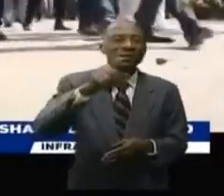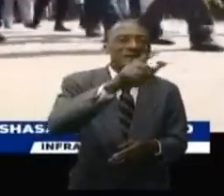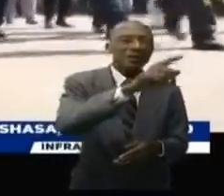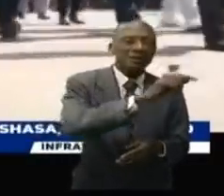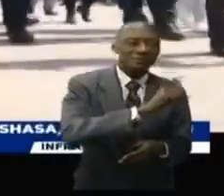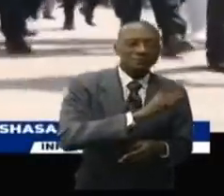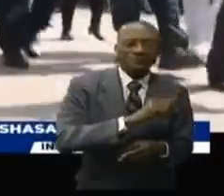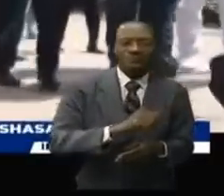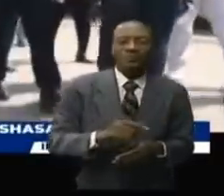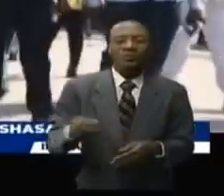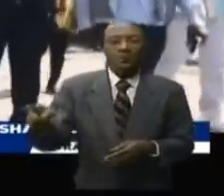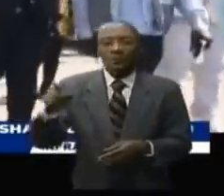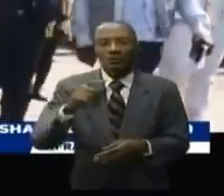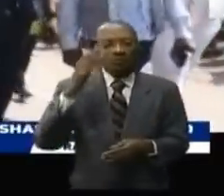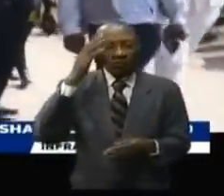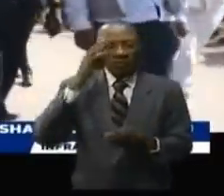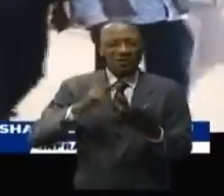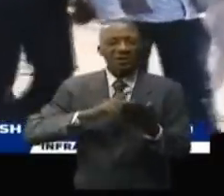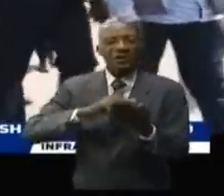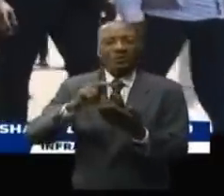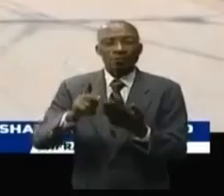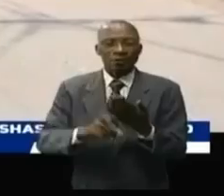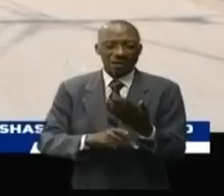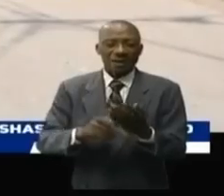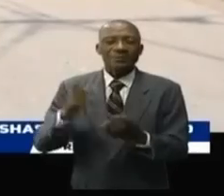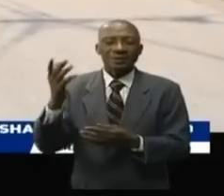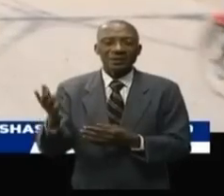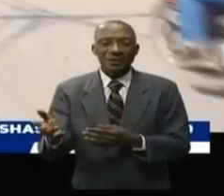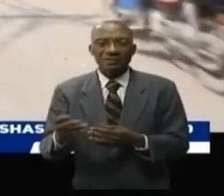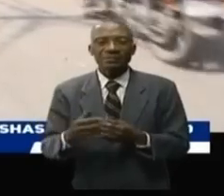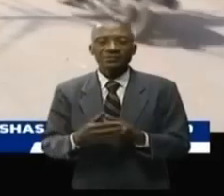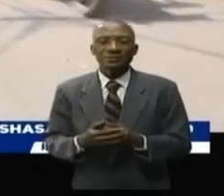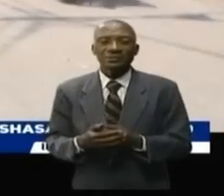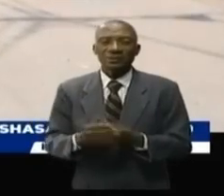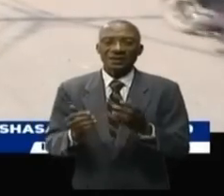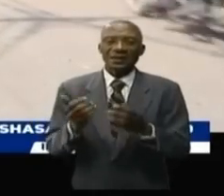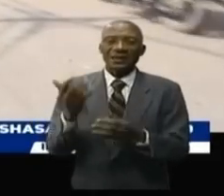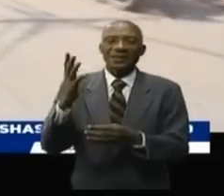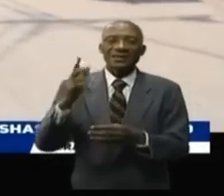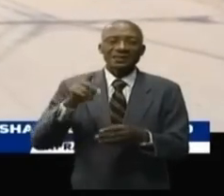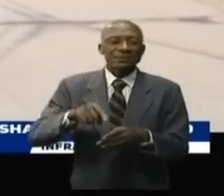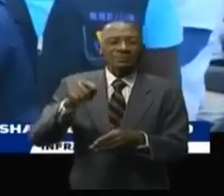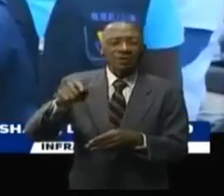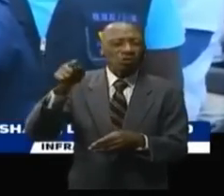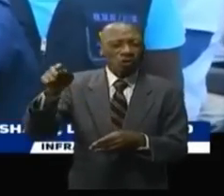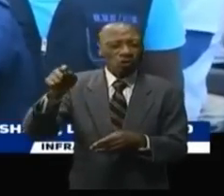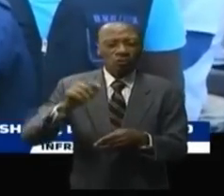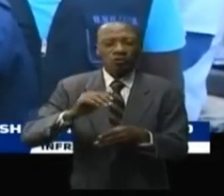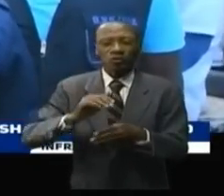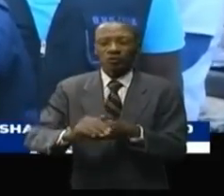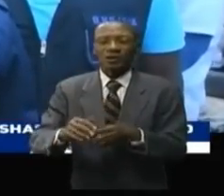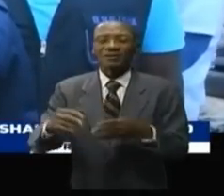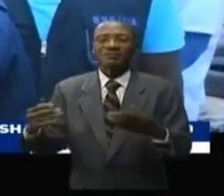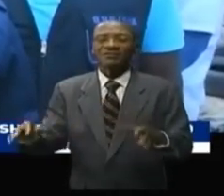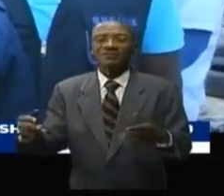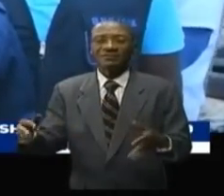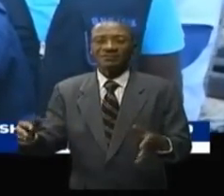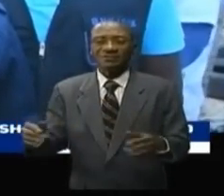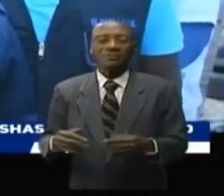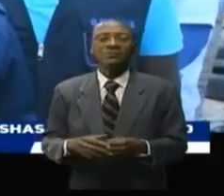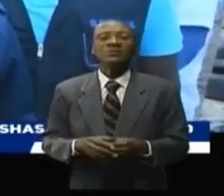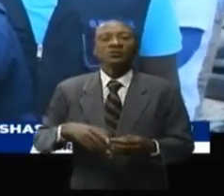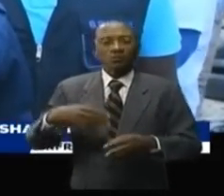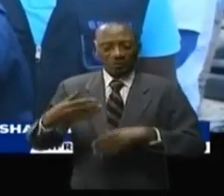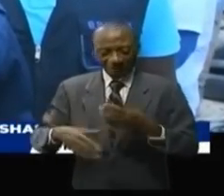avait deux lots. Le premier lot, qui faisait 15 millions, qui a été tout payé, et pratiquement tous les chantiers du premier